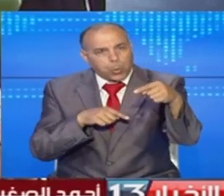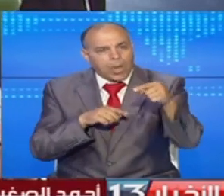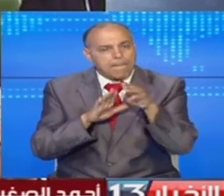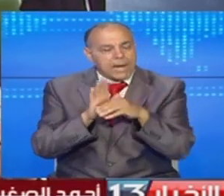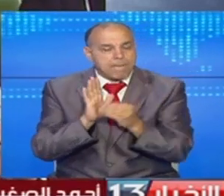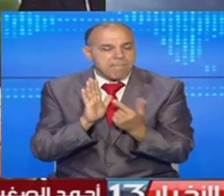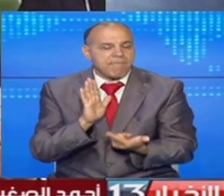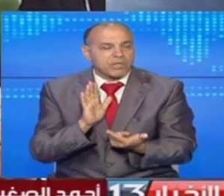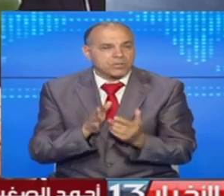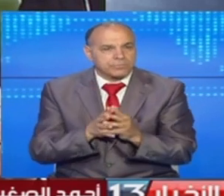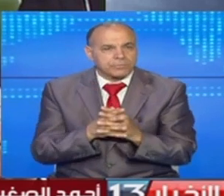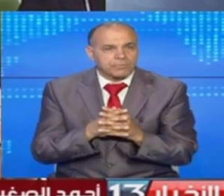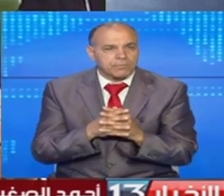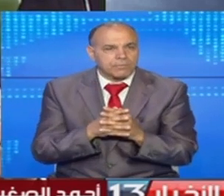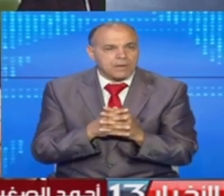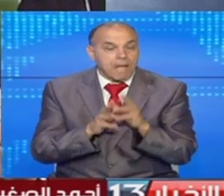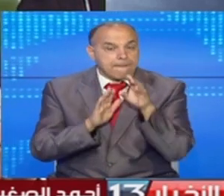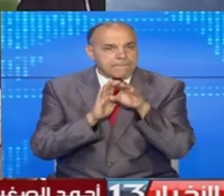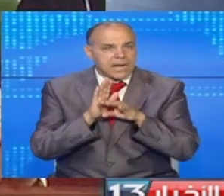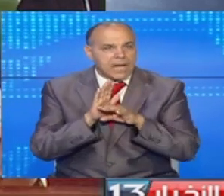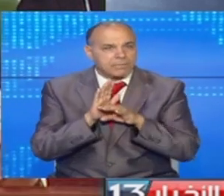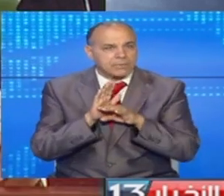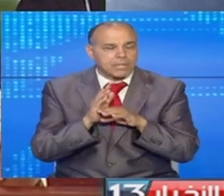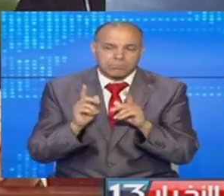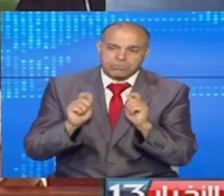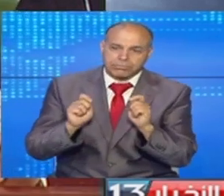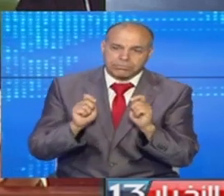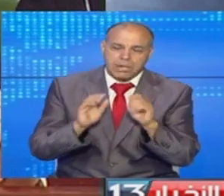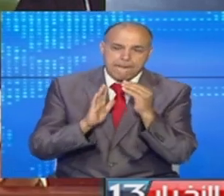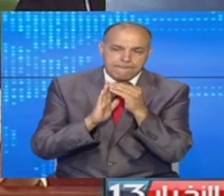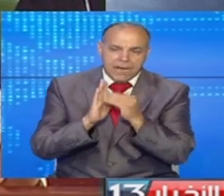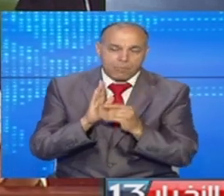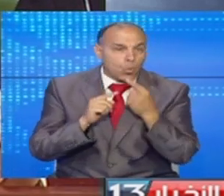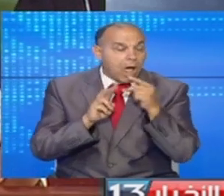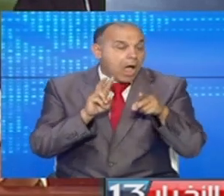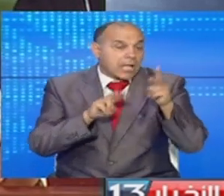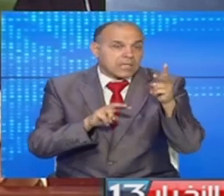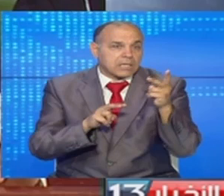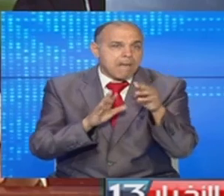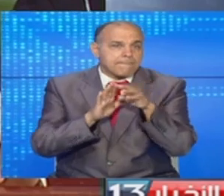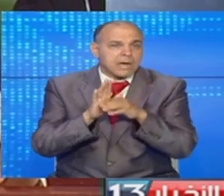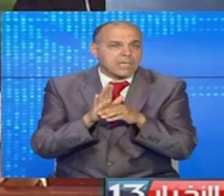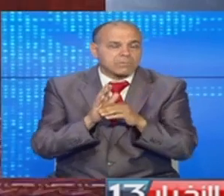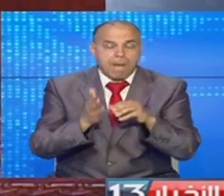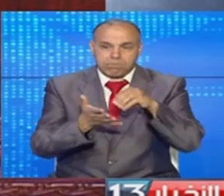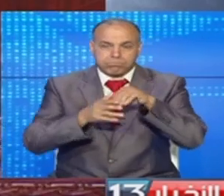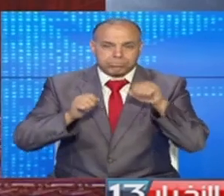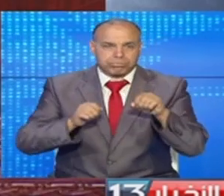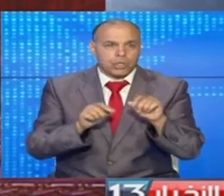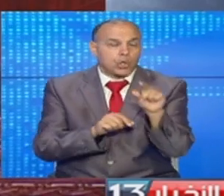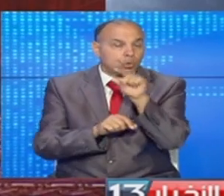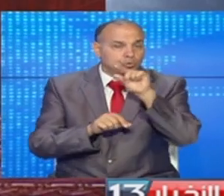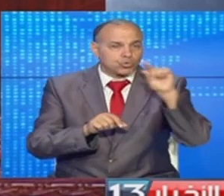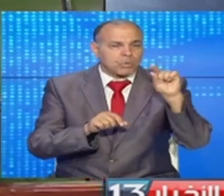التخطيط، البرمجة المتوخاة في المخططات أغلبها برمجة مركزية. جملة